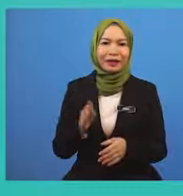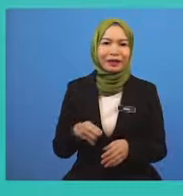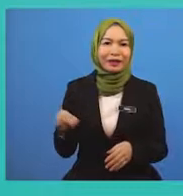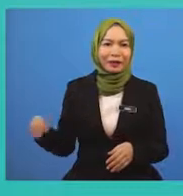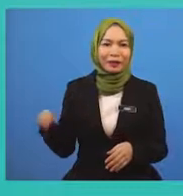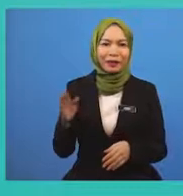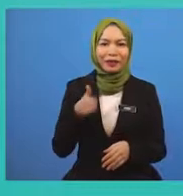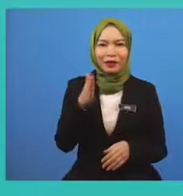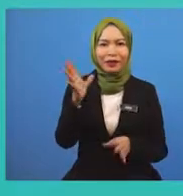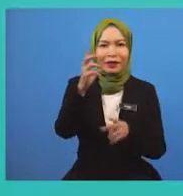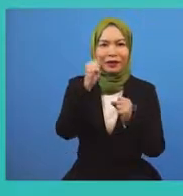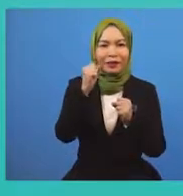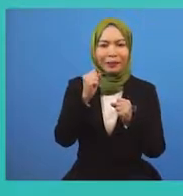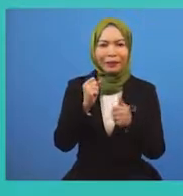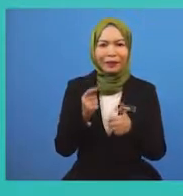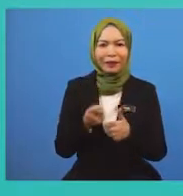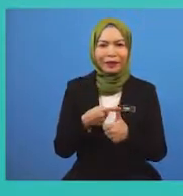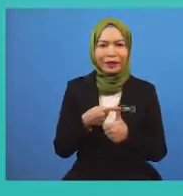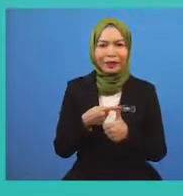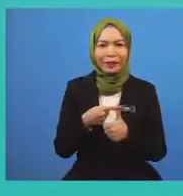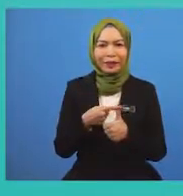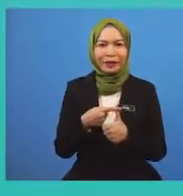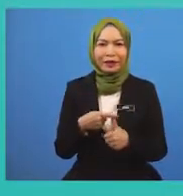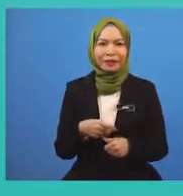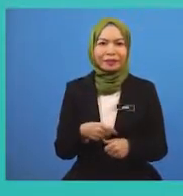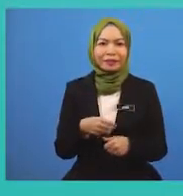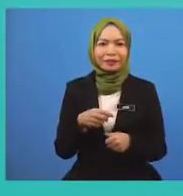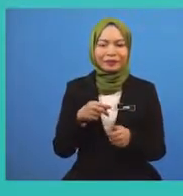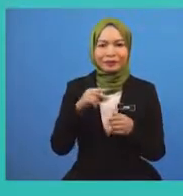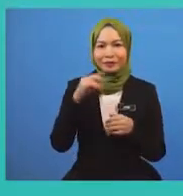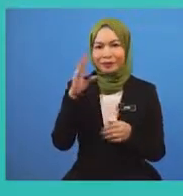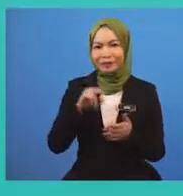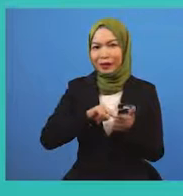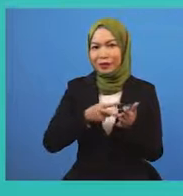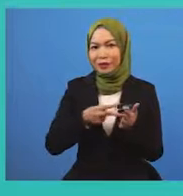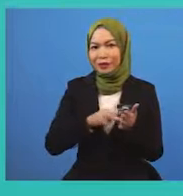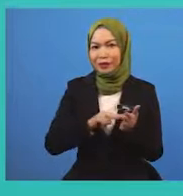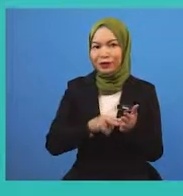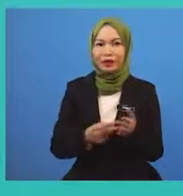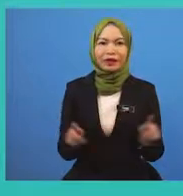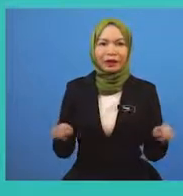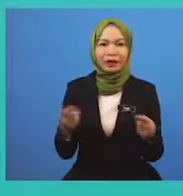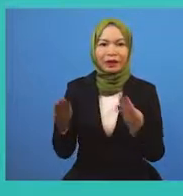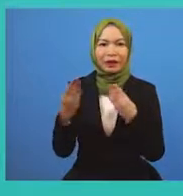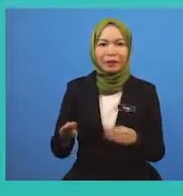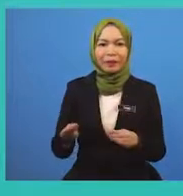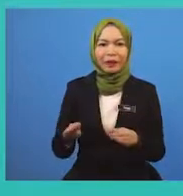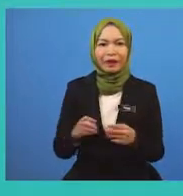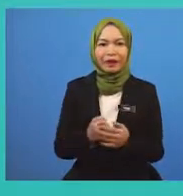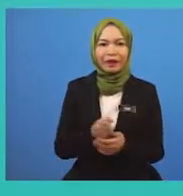akan dapat pertama, menyatakan maksud tindak balas eksotermik dan